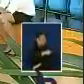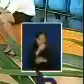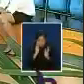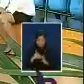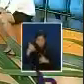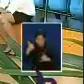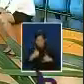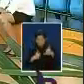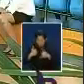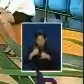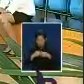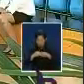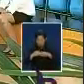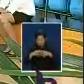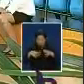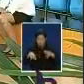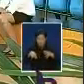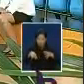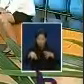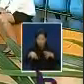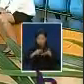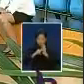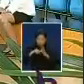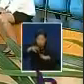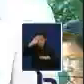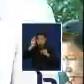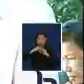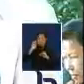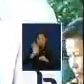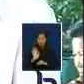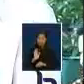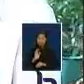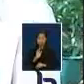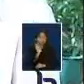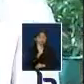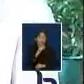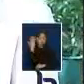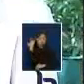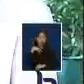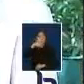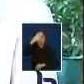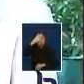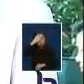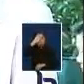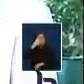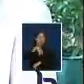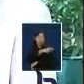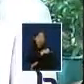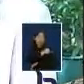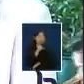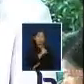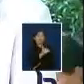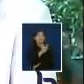ใช่เพราะเป็นเพราะคนป่วยมากขึ้นแต่ว่าคนตระหนักมากขึ้น ถูกต้องครับเมื่อก่อนเนี่ยเขาไม่มาหาหมอเพราะไม่มาหาหมอเนี่ยโอกาสที่จะเสี่ยงถึงแก่ชีวิต